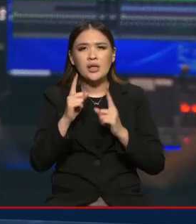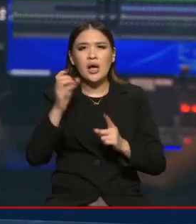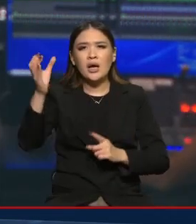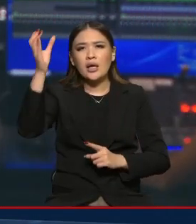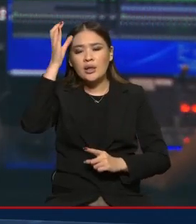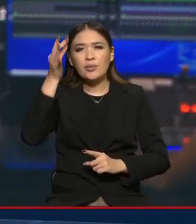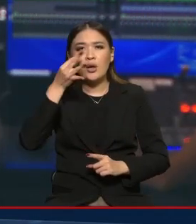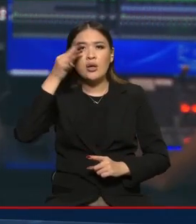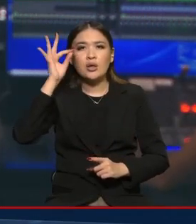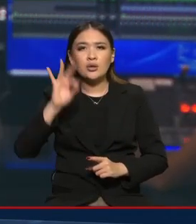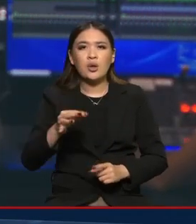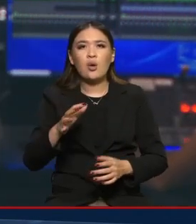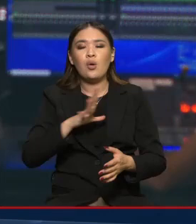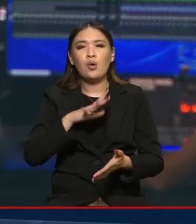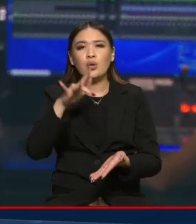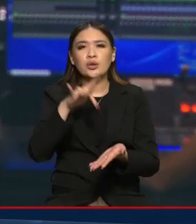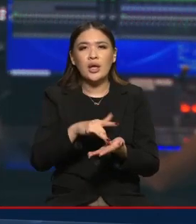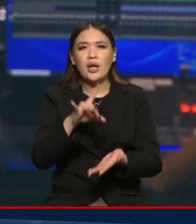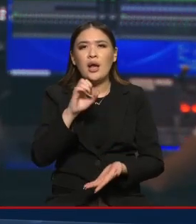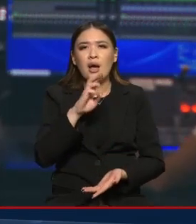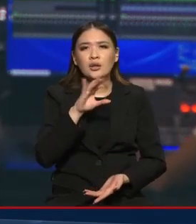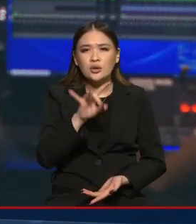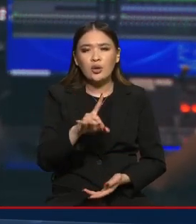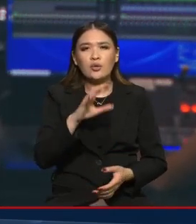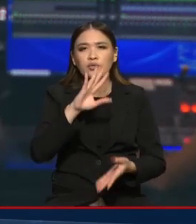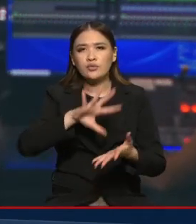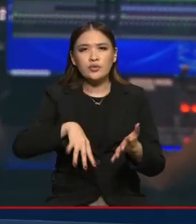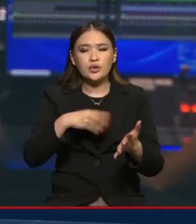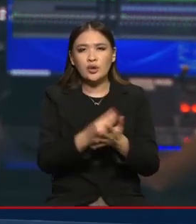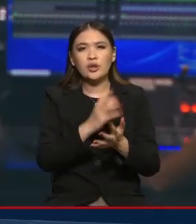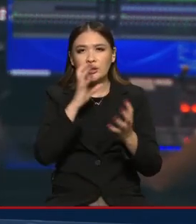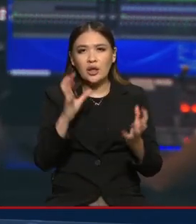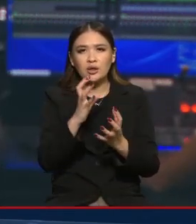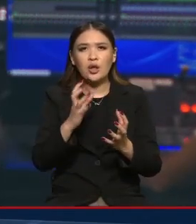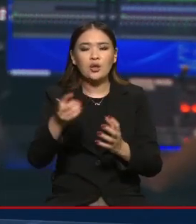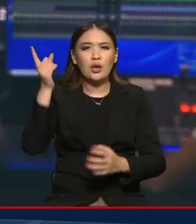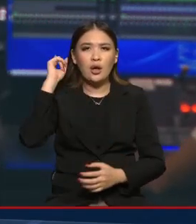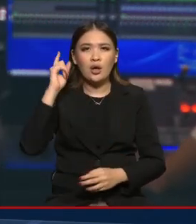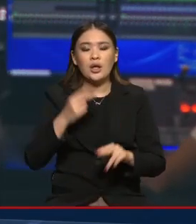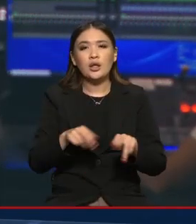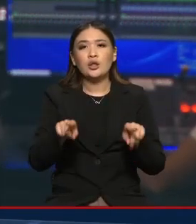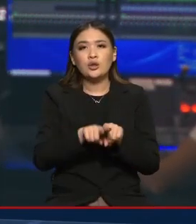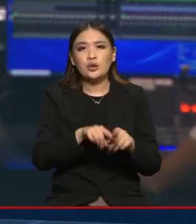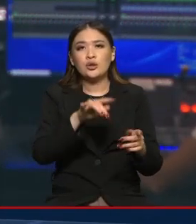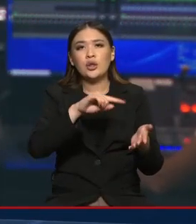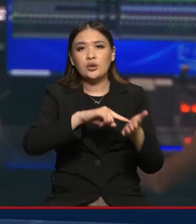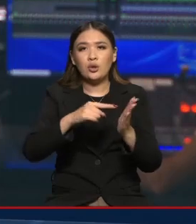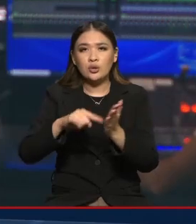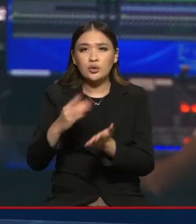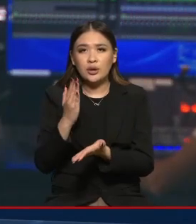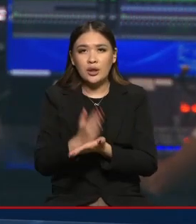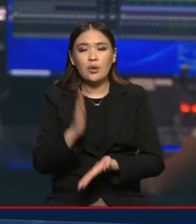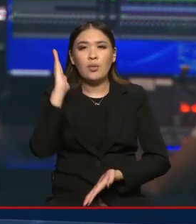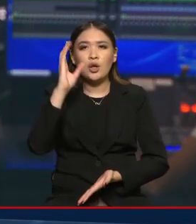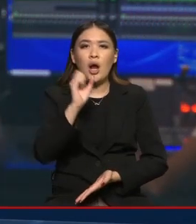ғылыми тәжірибе өткен орталықта көне реактор әлі сақтаулы. Одан бөлек бірінші энергия өндірісі орналасқан. Ондағы мамандар